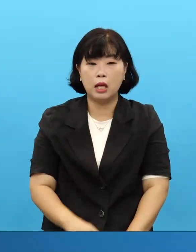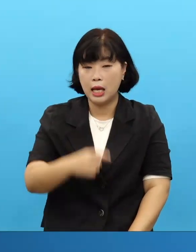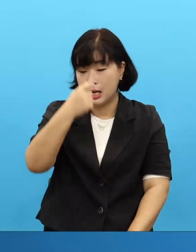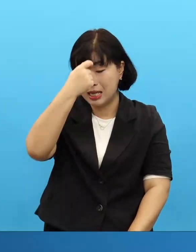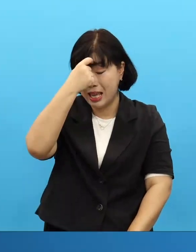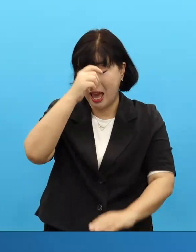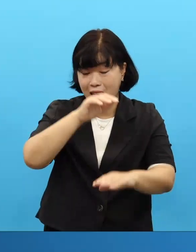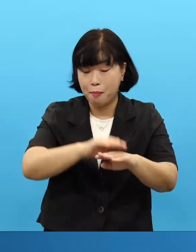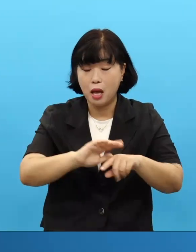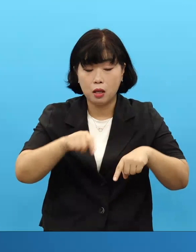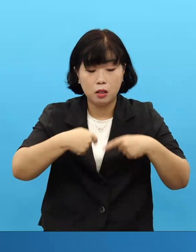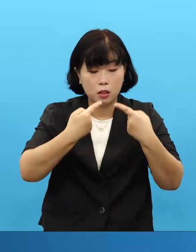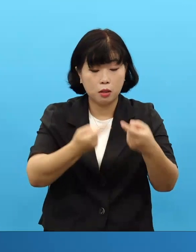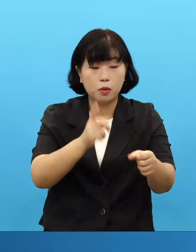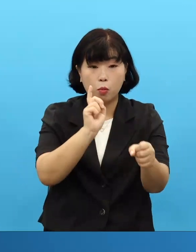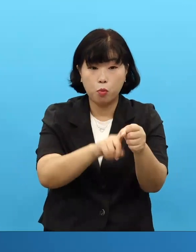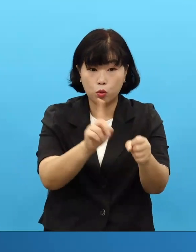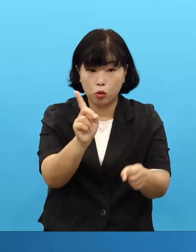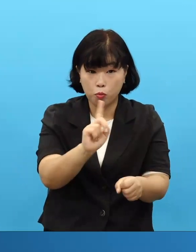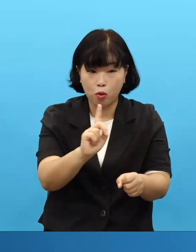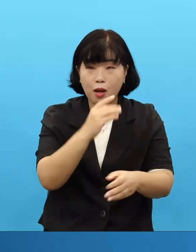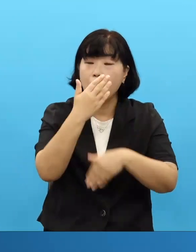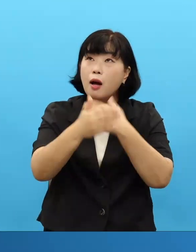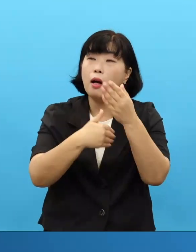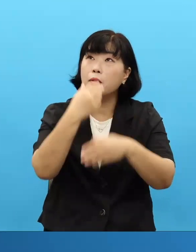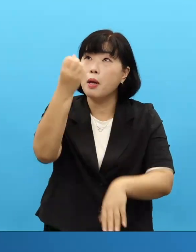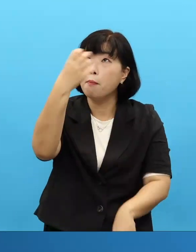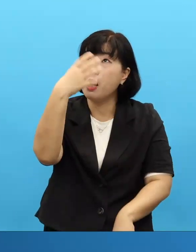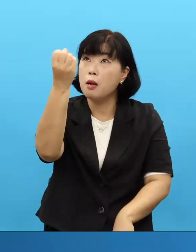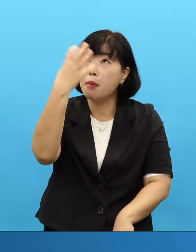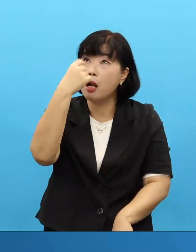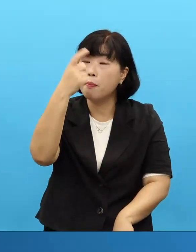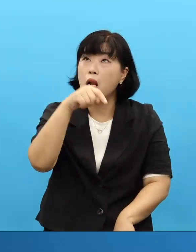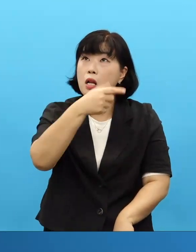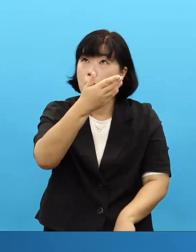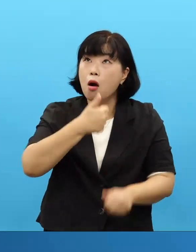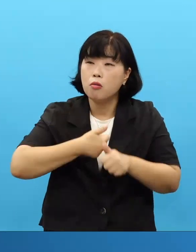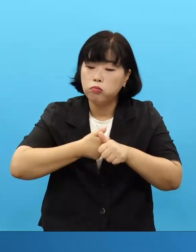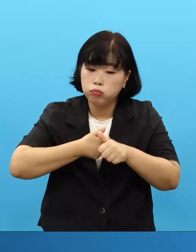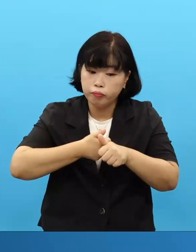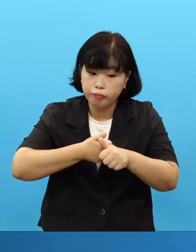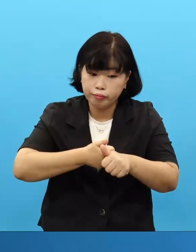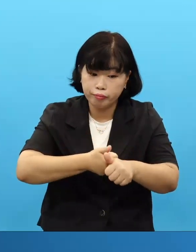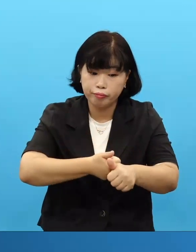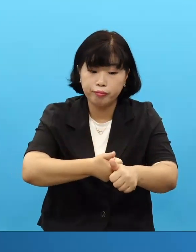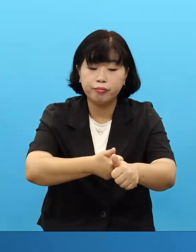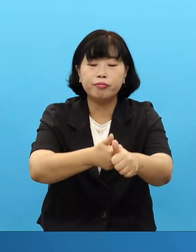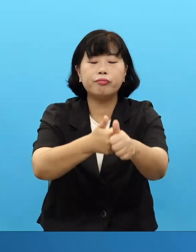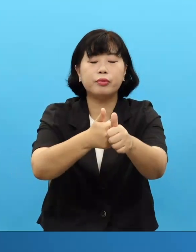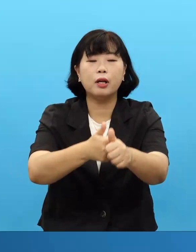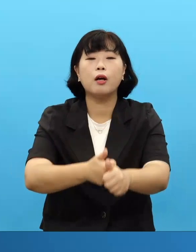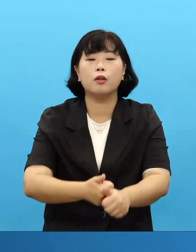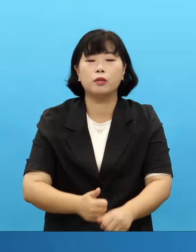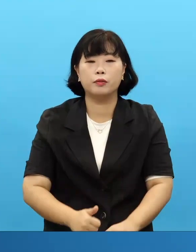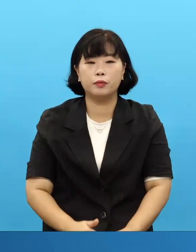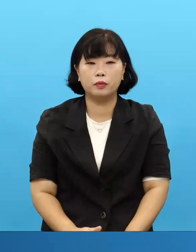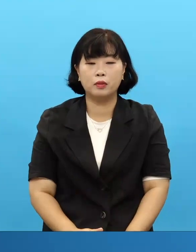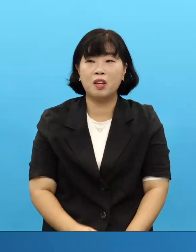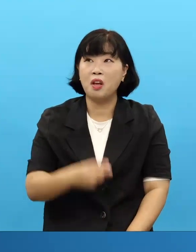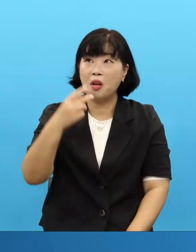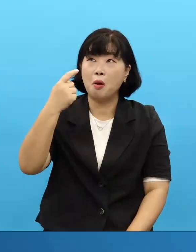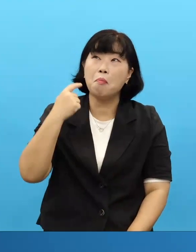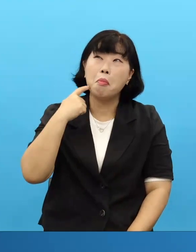이유가 말씀의 흐름을 따라가는 겁니다. The reason why we come to give our worship every Lord's Day is because we want to follow the stream of the word. 꼭 하셔야 됩니다. 목사님 설교를 듣는 게